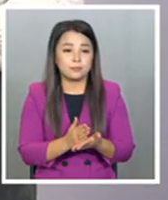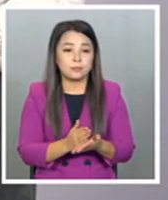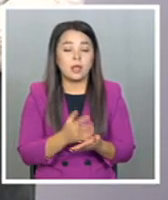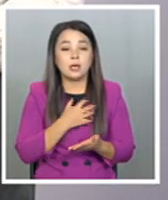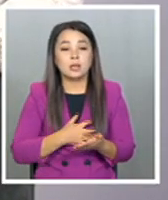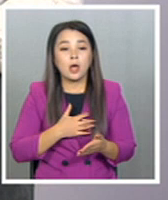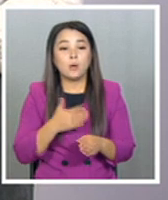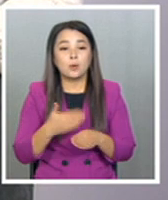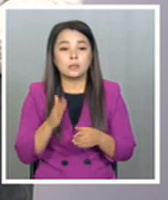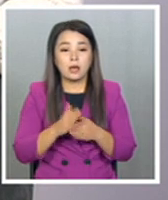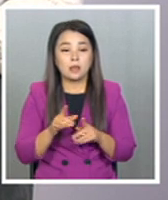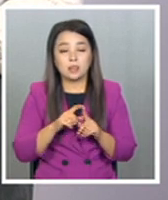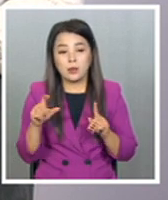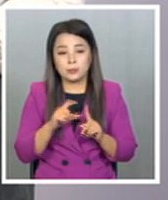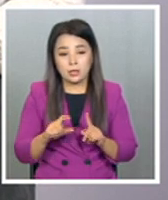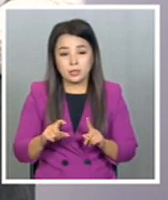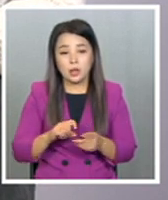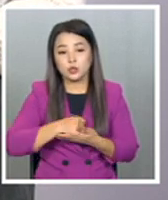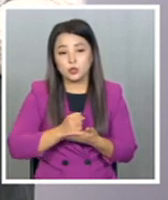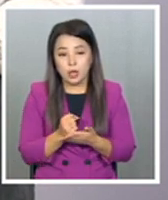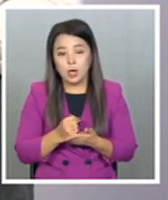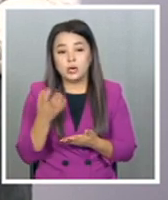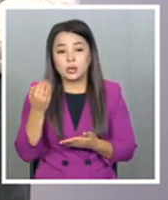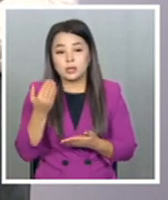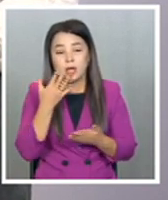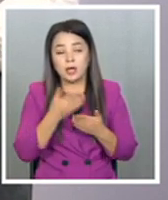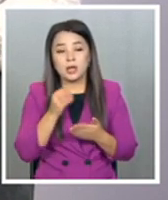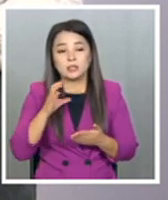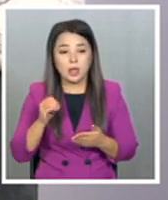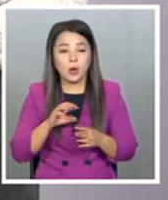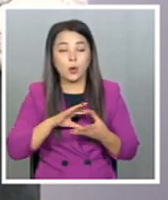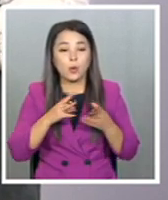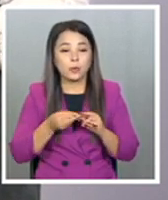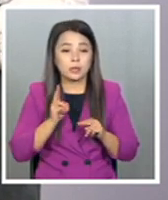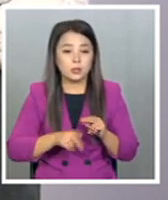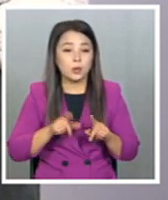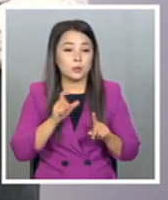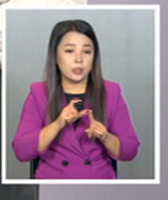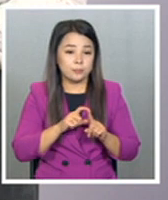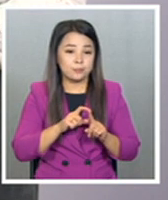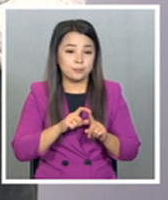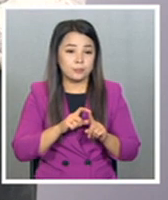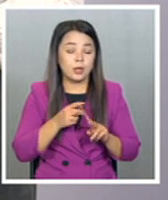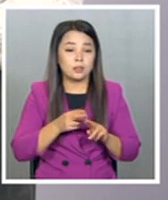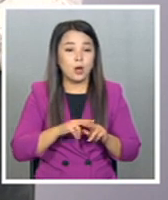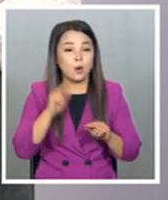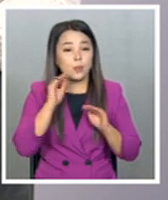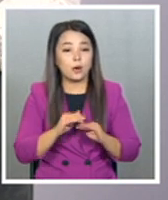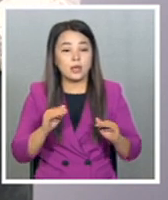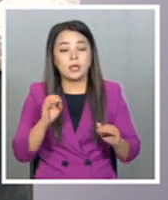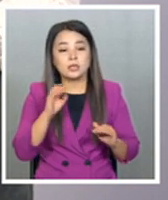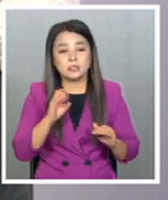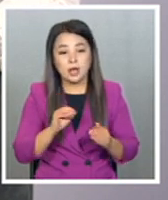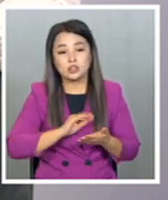Негізгі бөлім абзацтарының түйіні және эссені қорытындылаушы сөйлем. Оқушылар, эссе